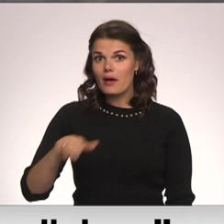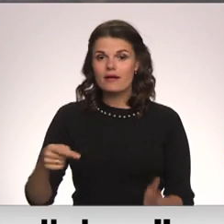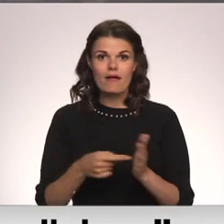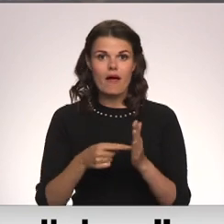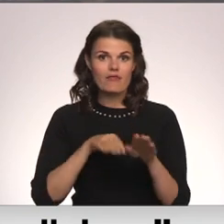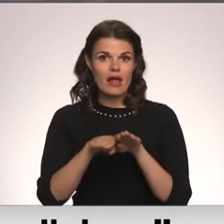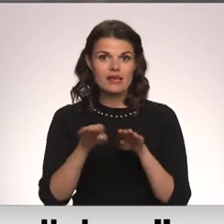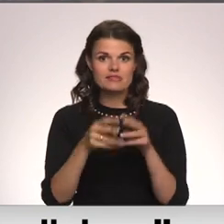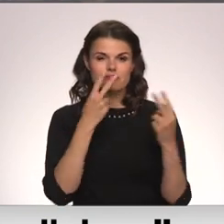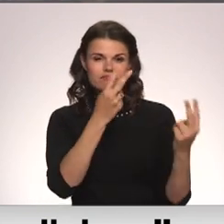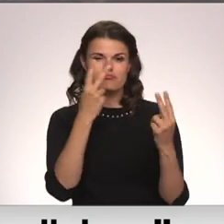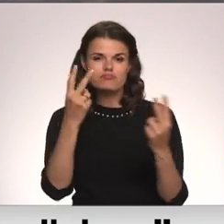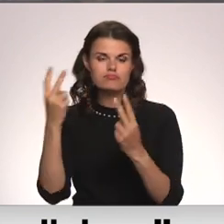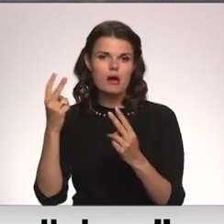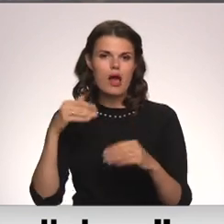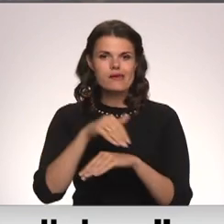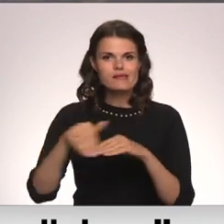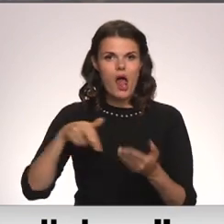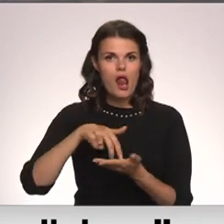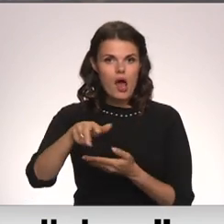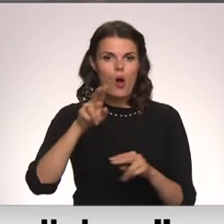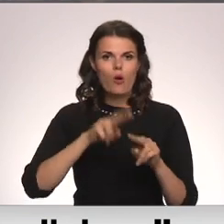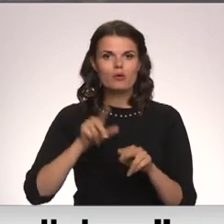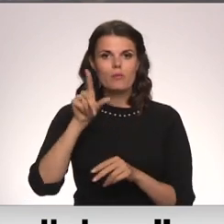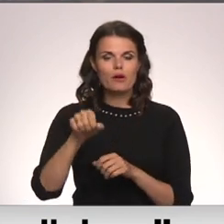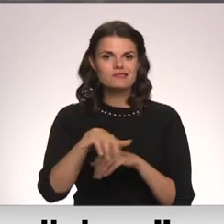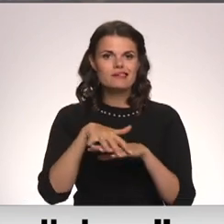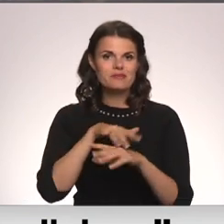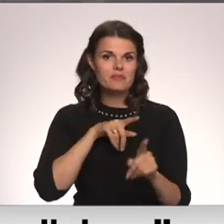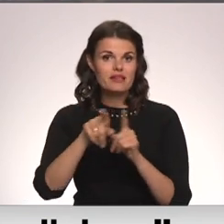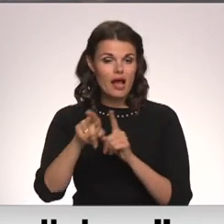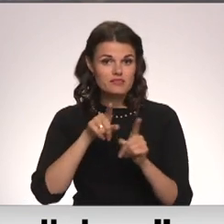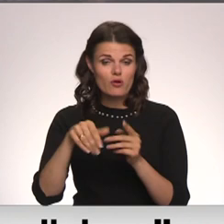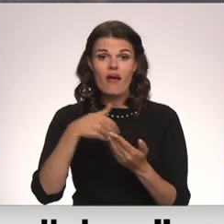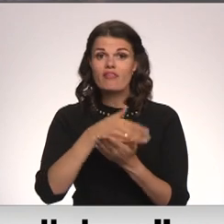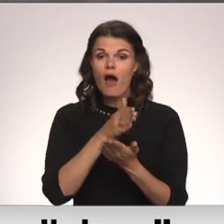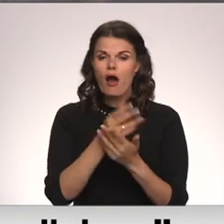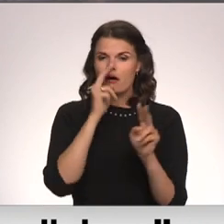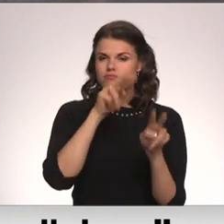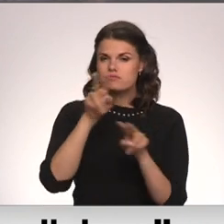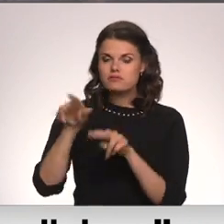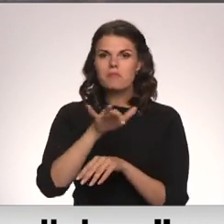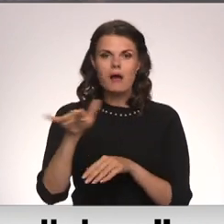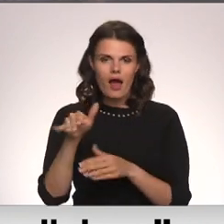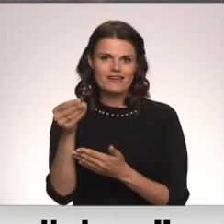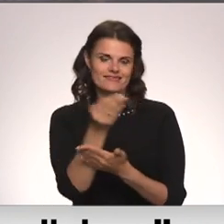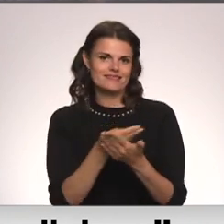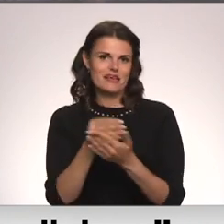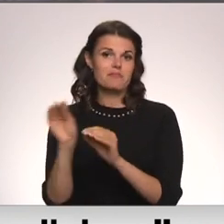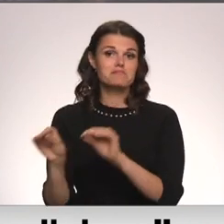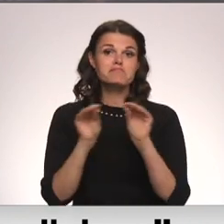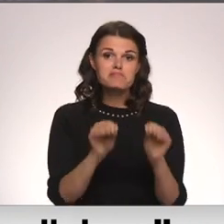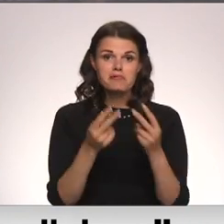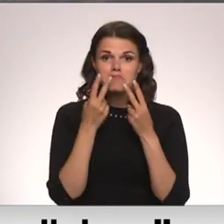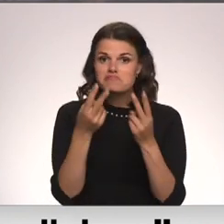pa pilsētas ielām un braucot sabiedriskajā transportā? Daļu no saviem vērojumiem un sajūtām bērni ietver zīmējumos. Kādi tie ir?